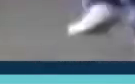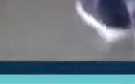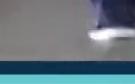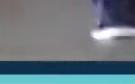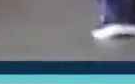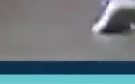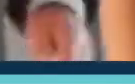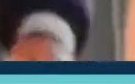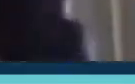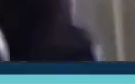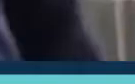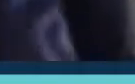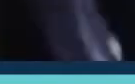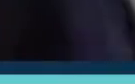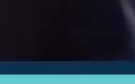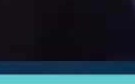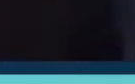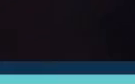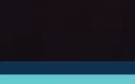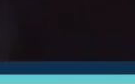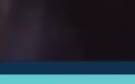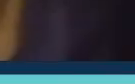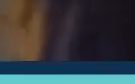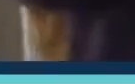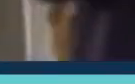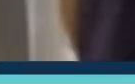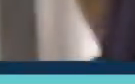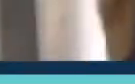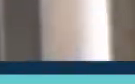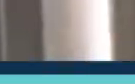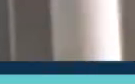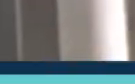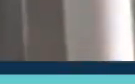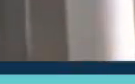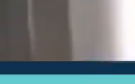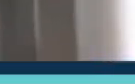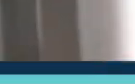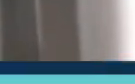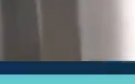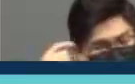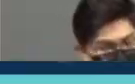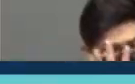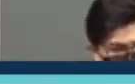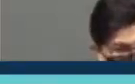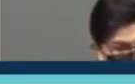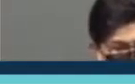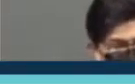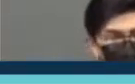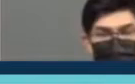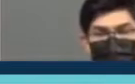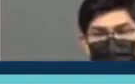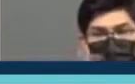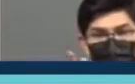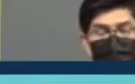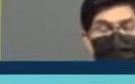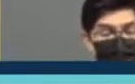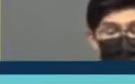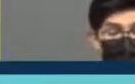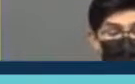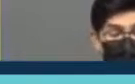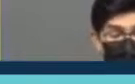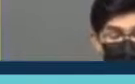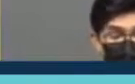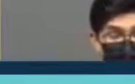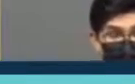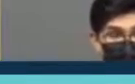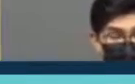รปหรือเอฟตาพร้อมเห็นชอบกรอบข้อตกลงเพื่อใช้เป็นแนวทางในการเจรจาจัดทำความตกลงการค้าระหว่างกันซึ่งทั้